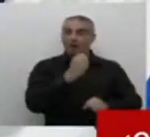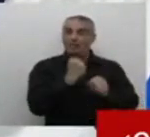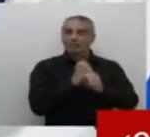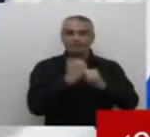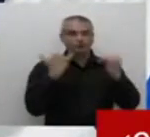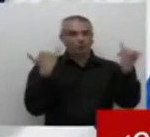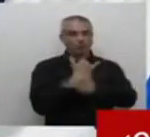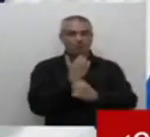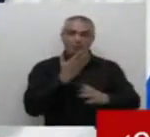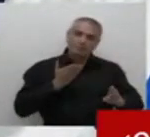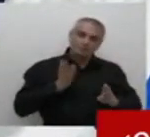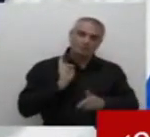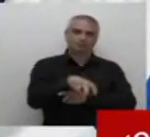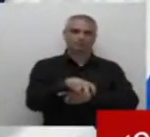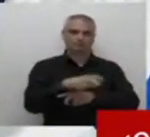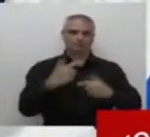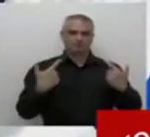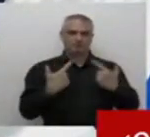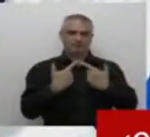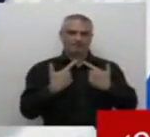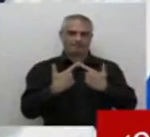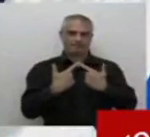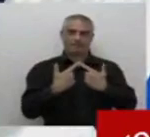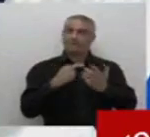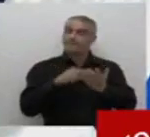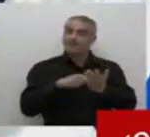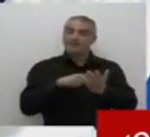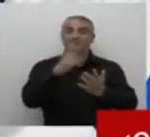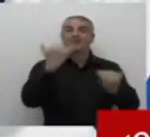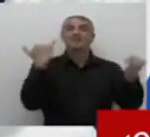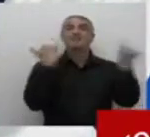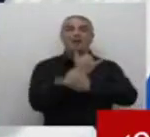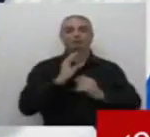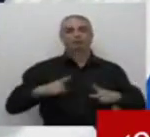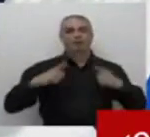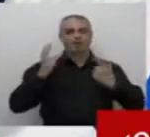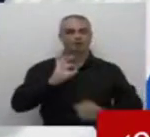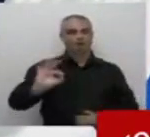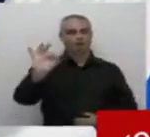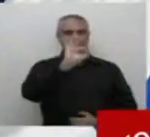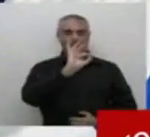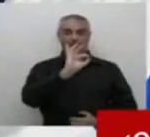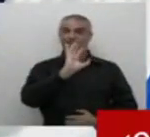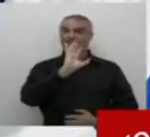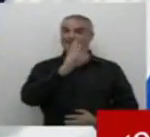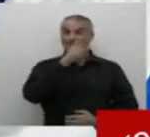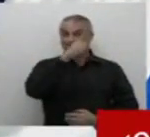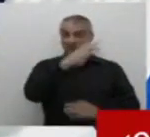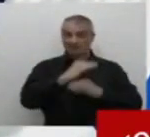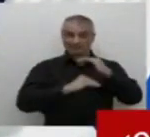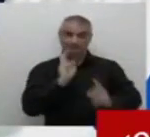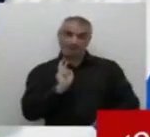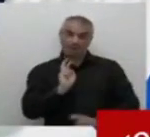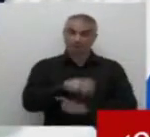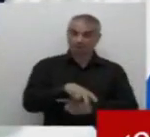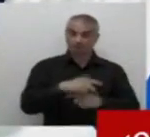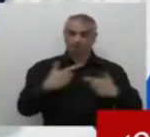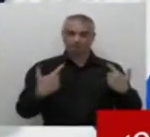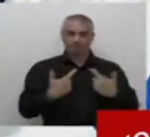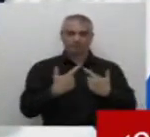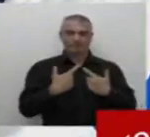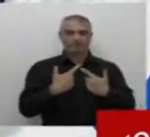الله لا ترتكبوا خطا دخول الحرب لان هذا سيكون خطا فادحا